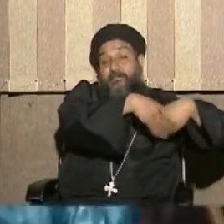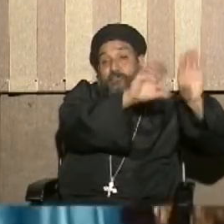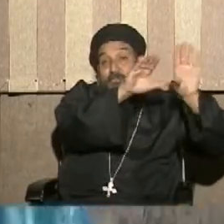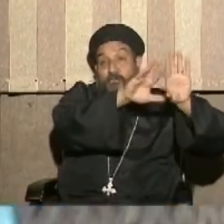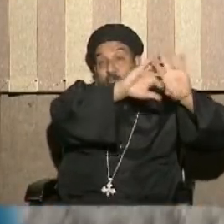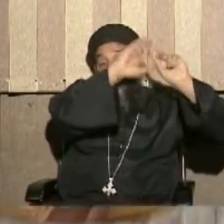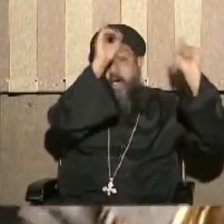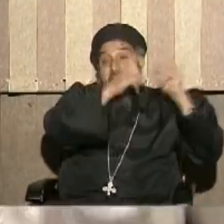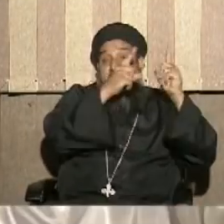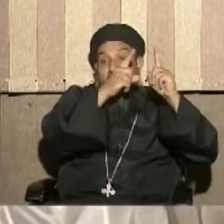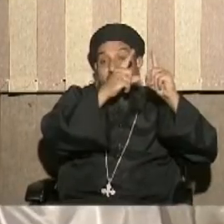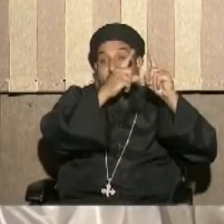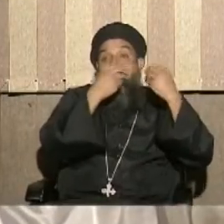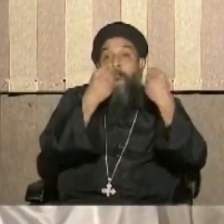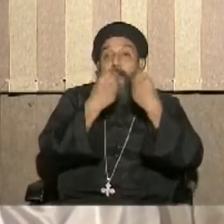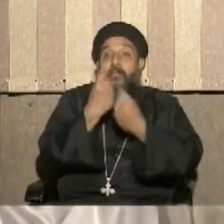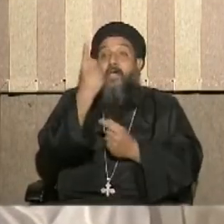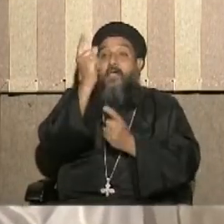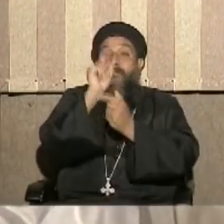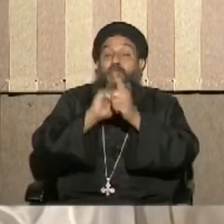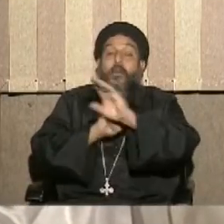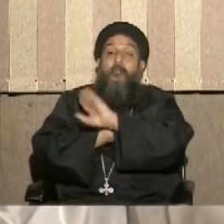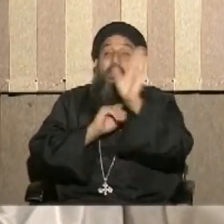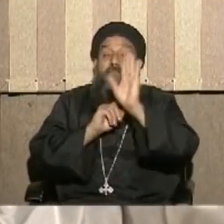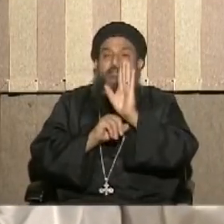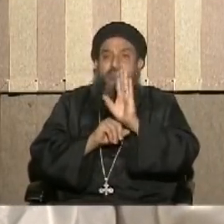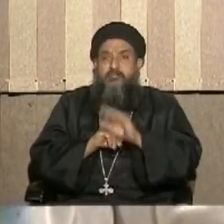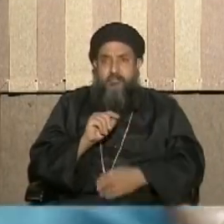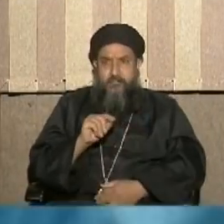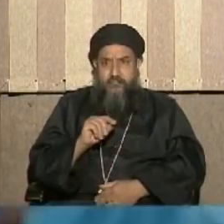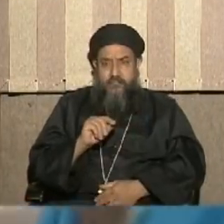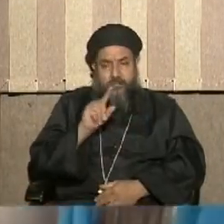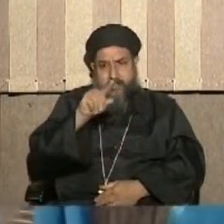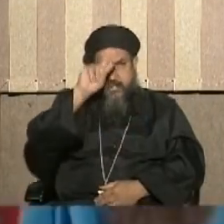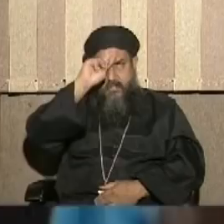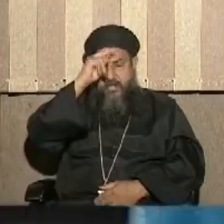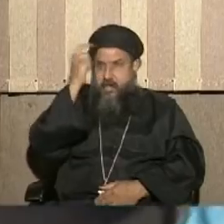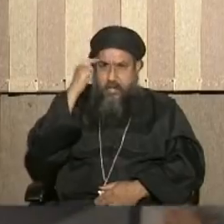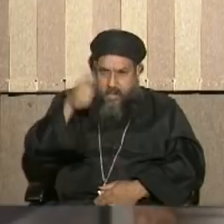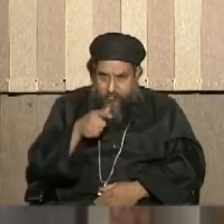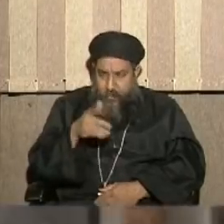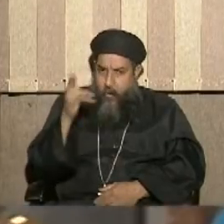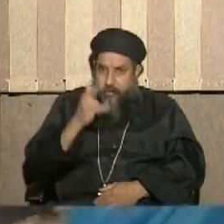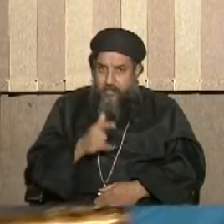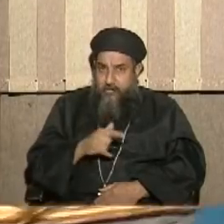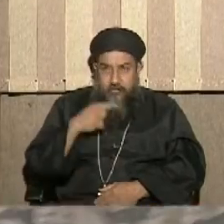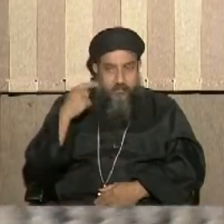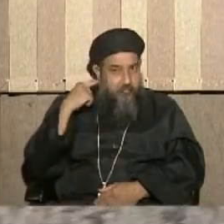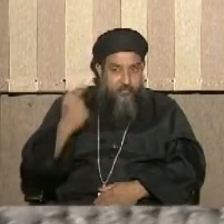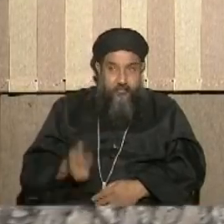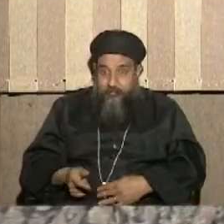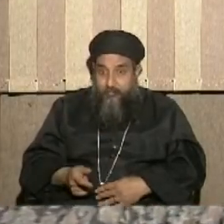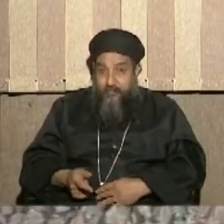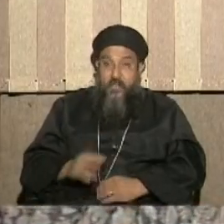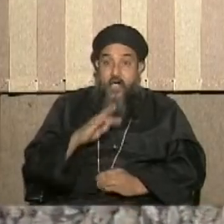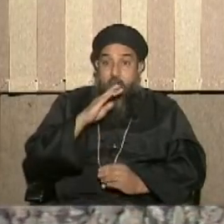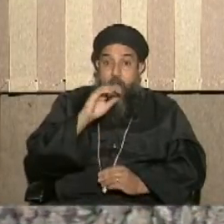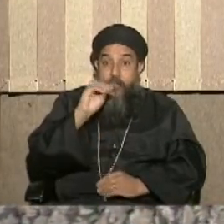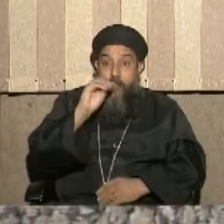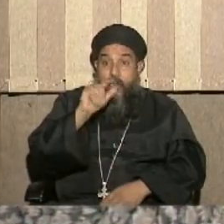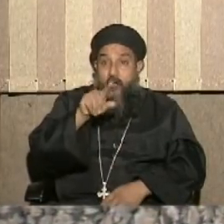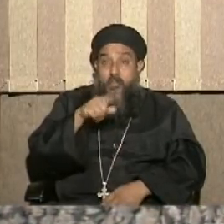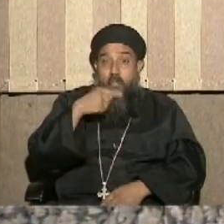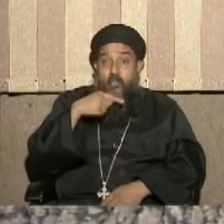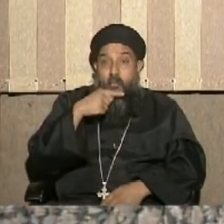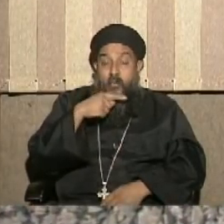سيادورا، أنت عارفة حاجة عن إخواتك مخبيها عني؟ أبدا يا والدي. أمال إيه ده؟ إيه اللي بسمعه؟ أنا بس كنت بقول،